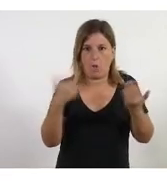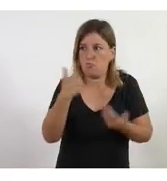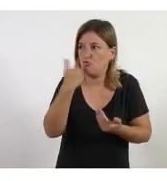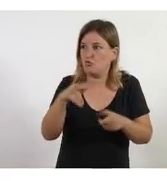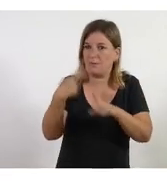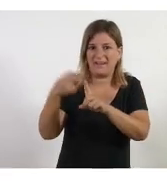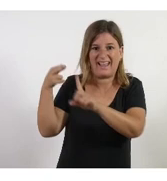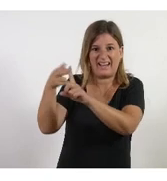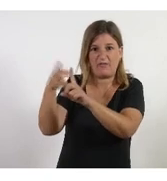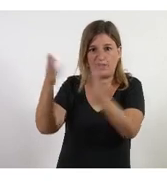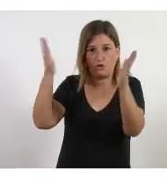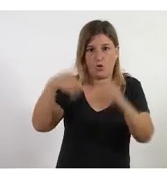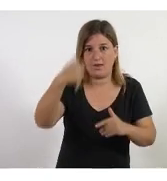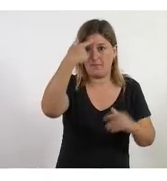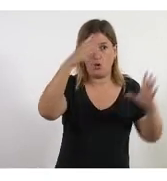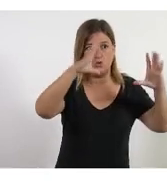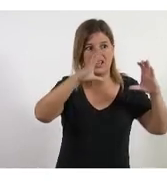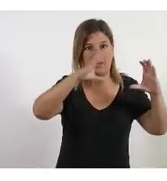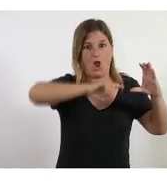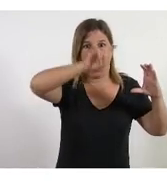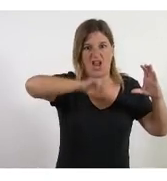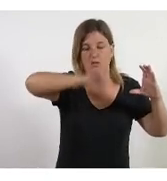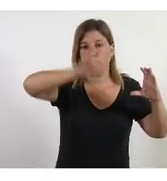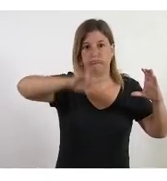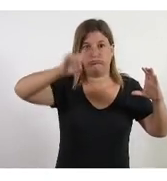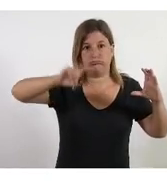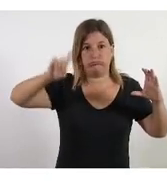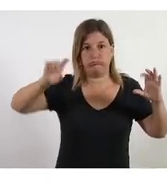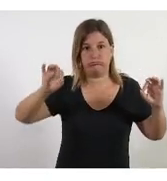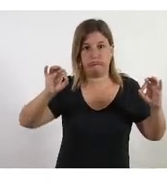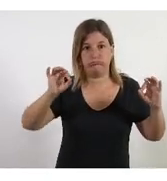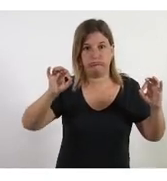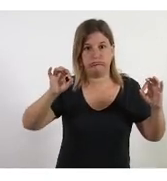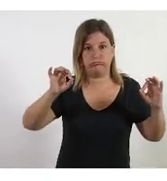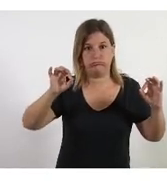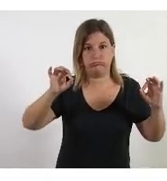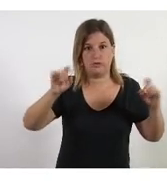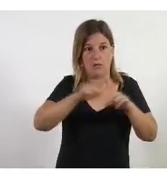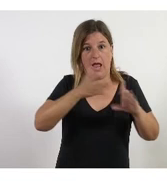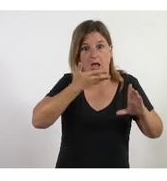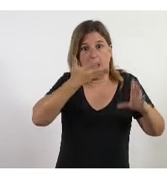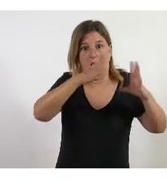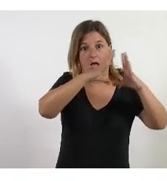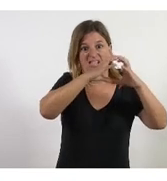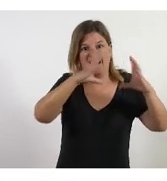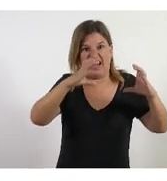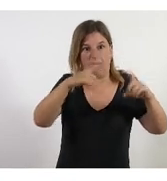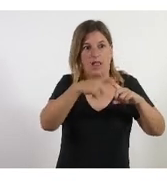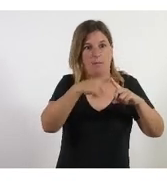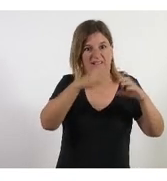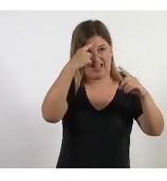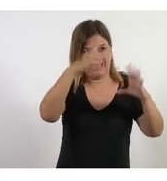I les nostres zones cerebrals van a tota pastilla, estem escalfant excessivament la torradora, vale? Perquè estem